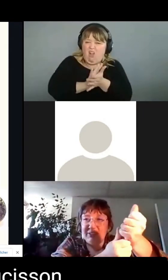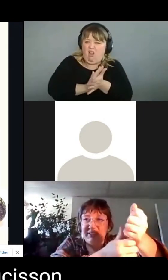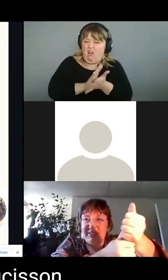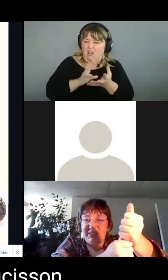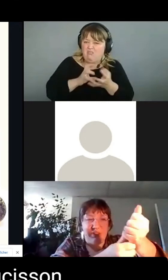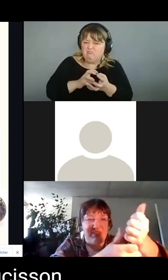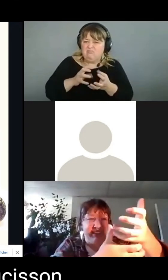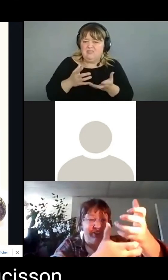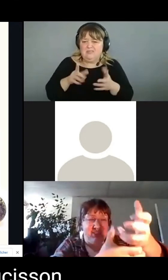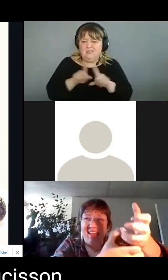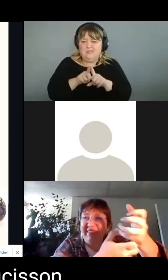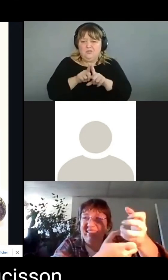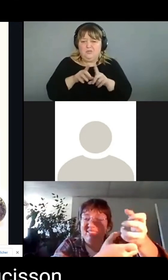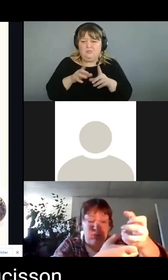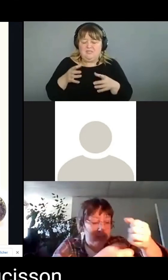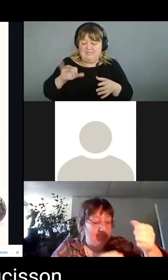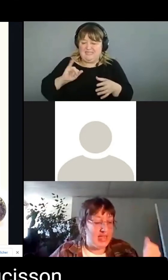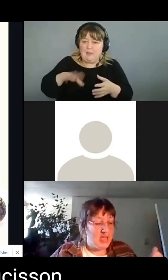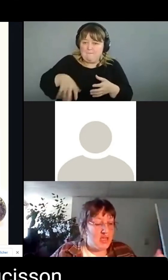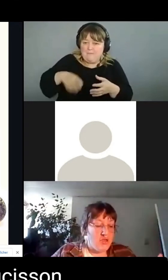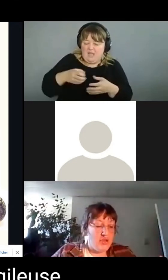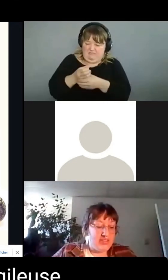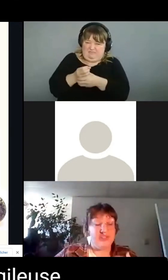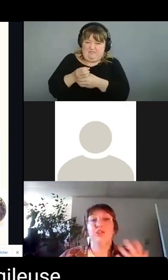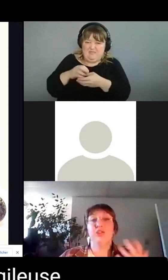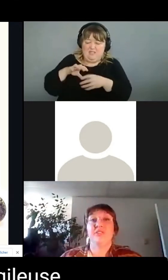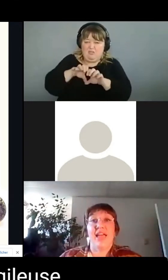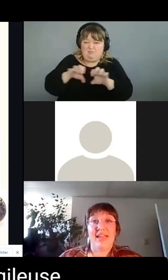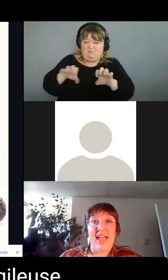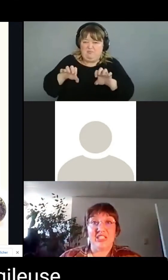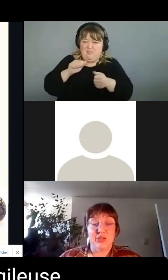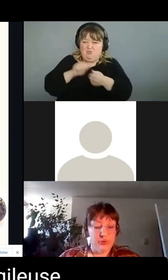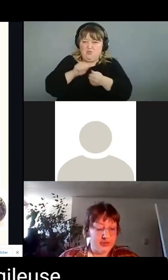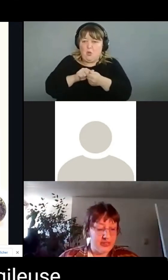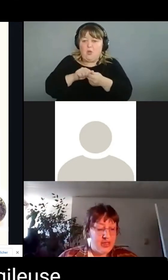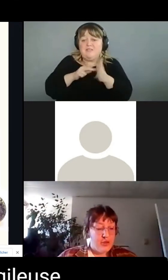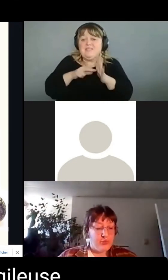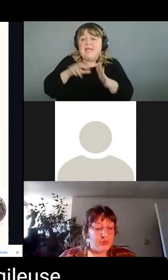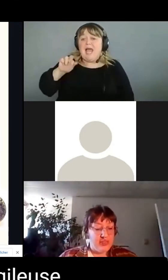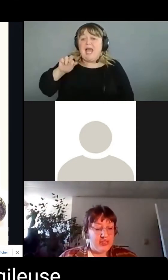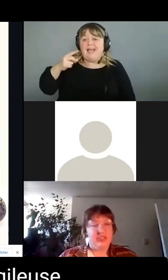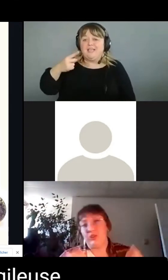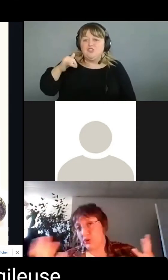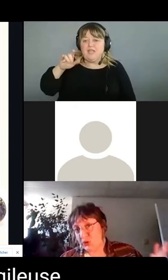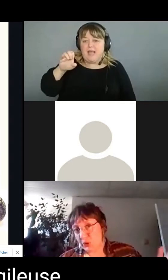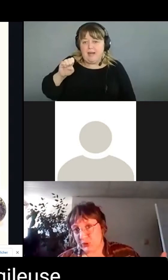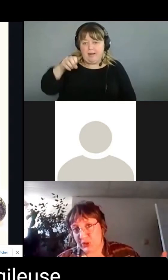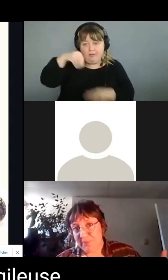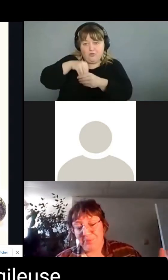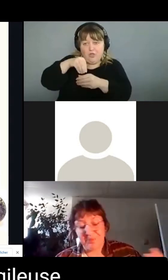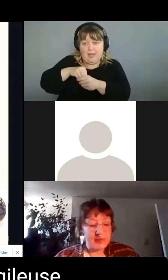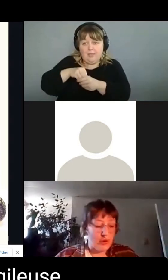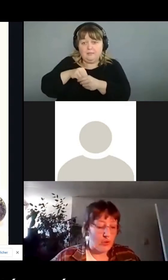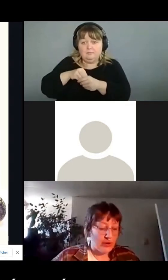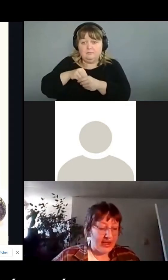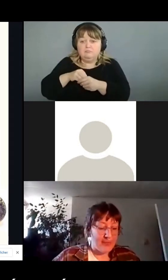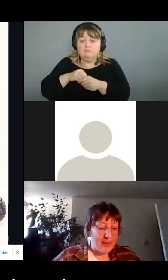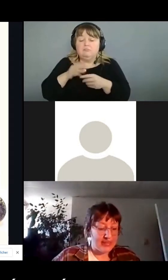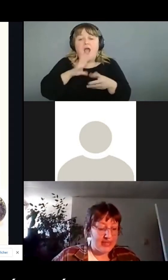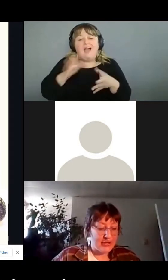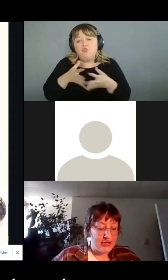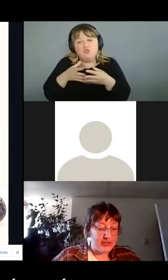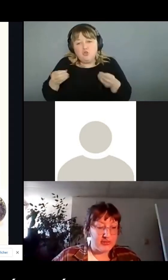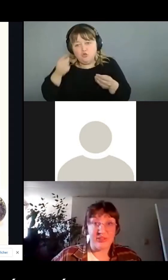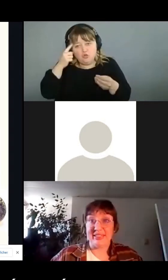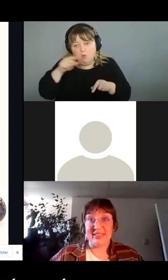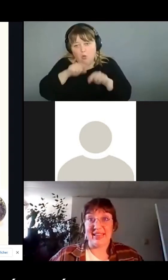beau petit saucisson de terre très solide, ça veut dire que votre terre est argileuse. Puis, il y a des solutions pour ça. On pourrait en